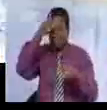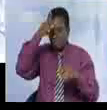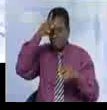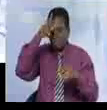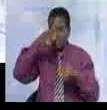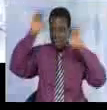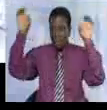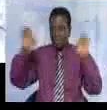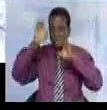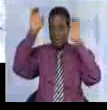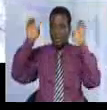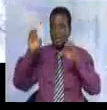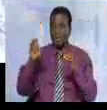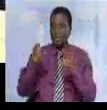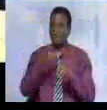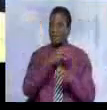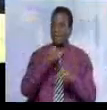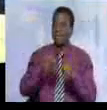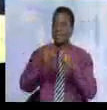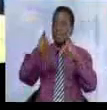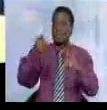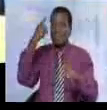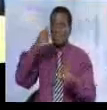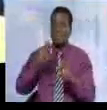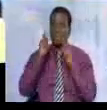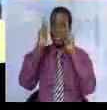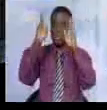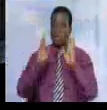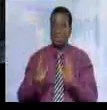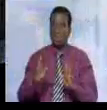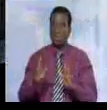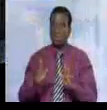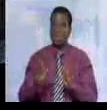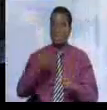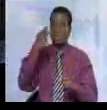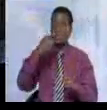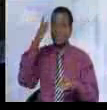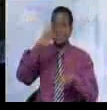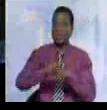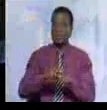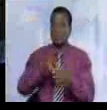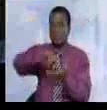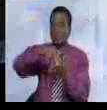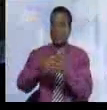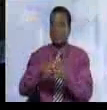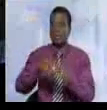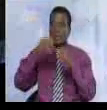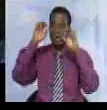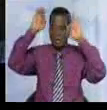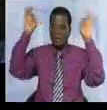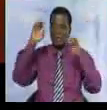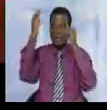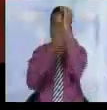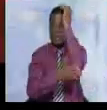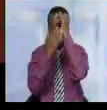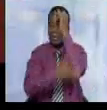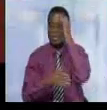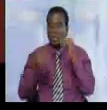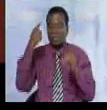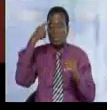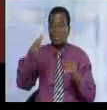de la fête de l'Igname à Tangulan a été l'occasion pour le professeur Amoa Hubin de se prononcer sur le sens de la fête de l'Igname. Selon lui,